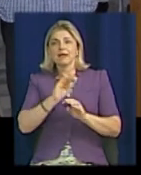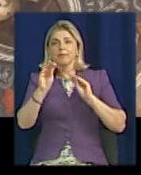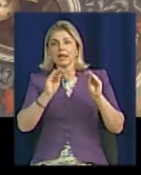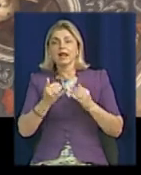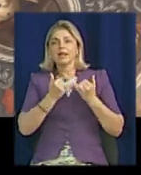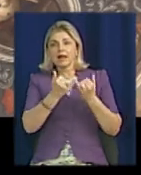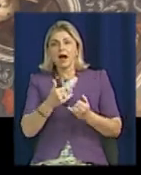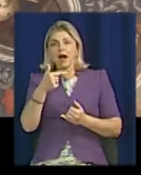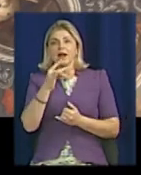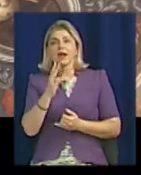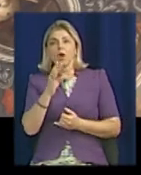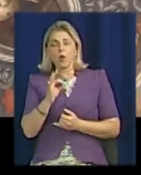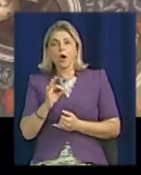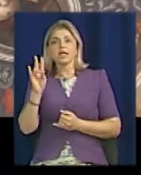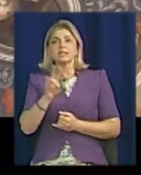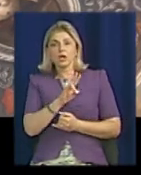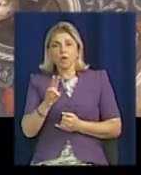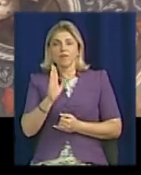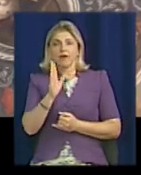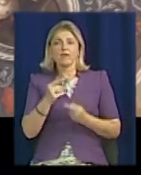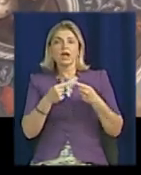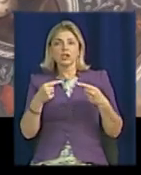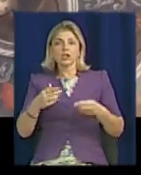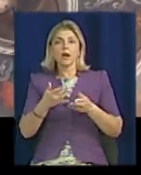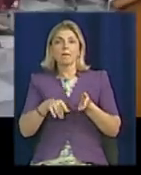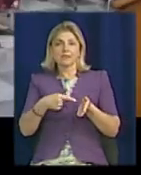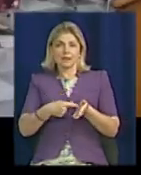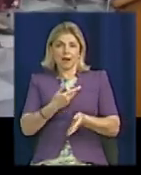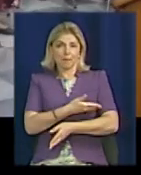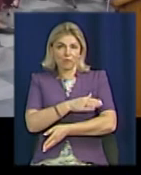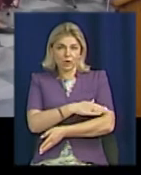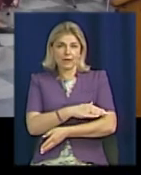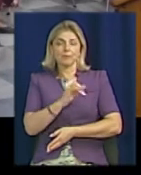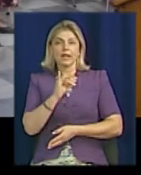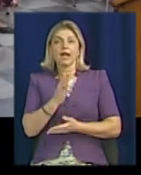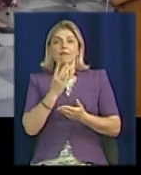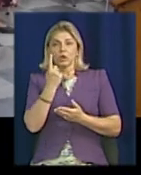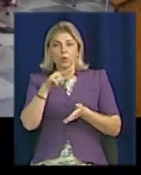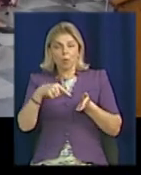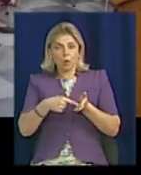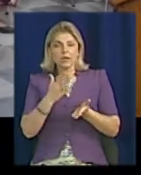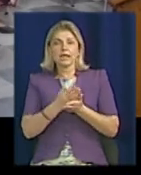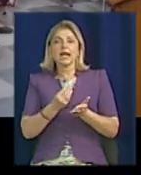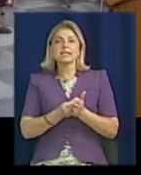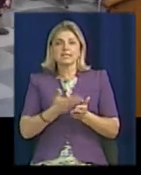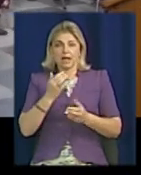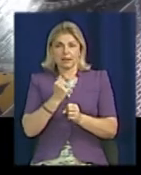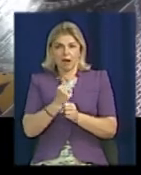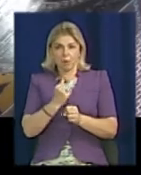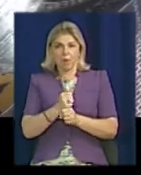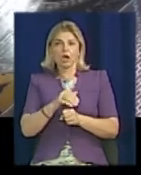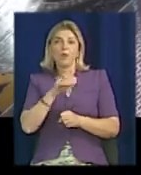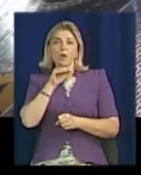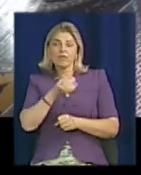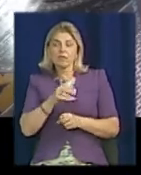церков української громади в Кракові, Люблині та інших містах. Зокрема, в Гурово-Ілавецькому є одна з найцінніших робіт професора – іконостас,